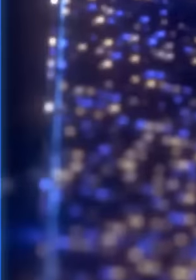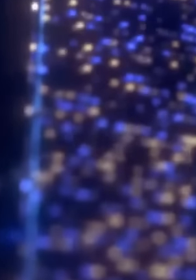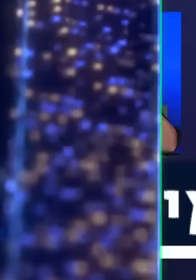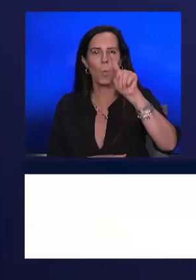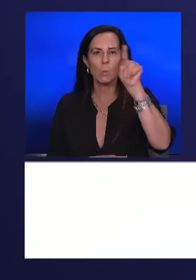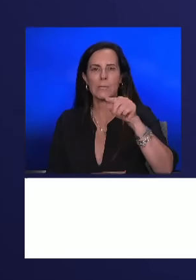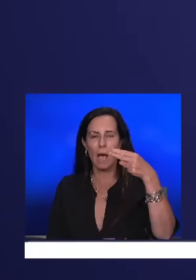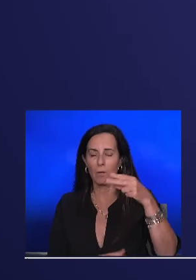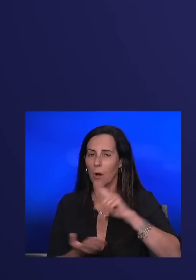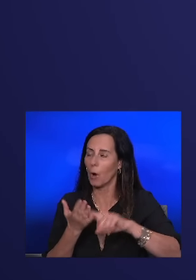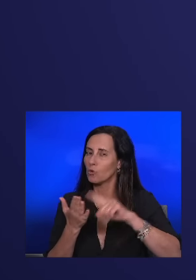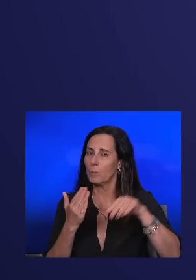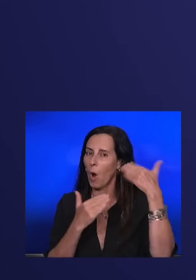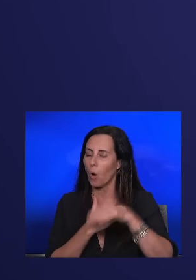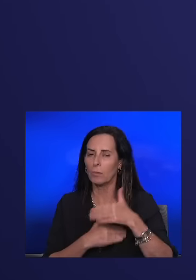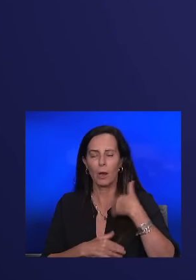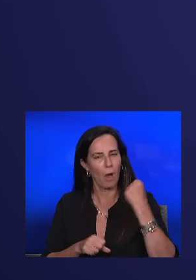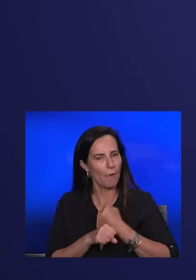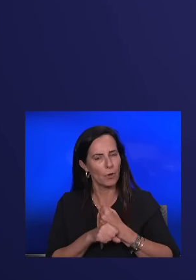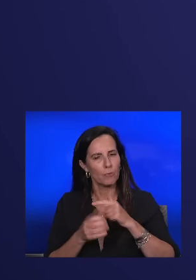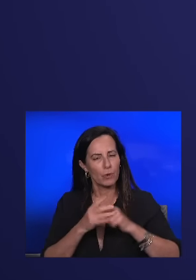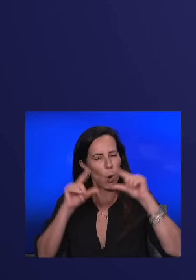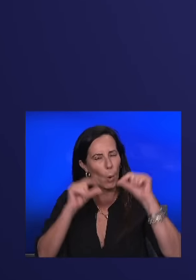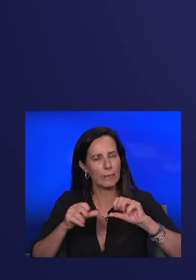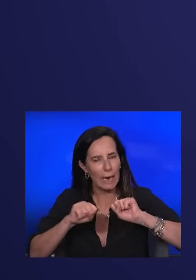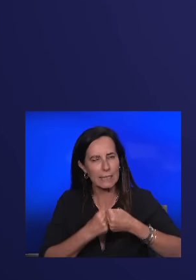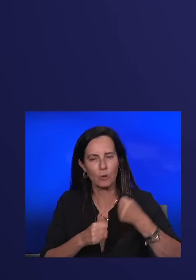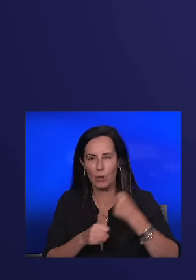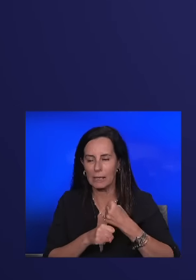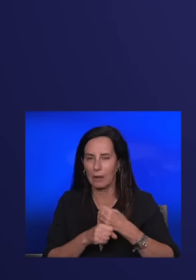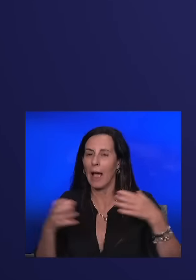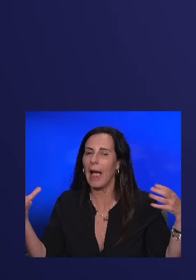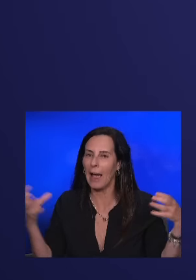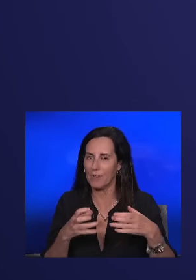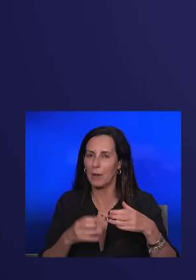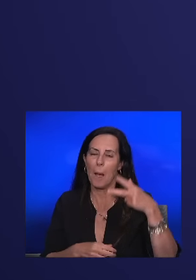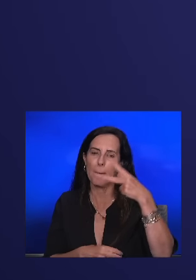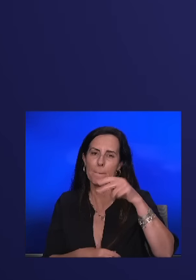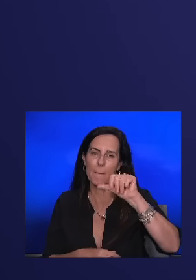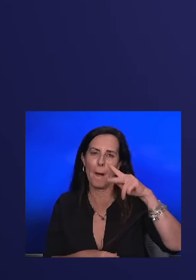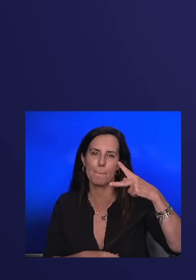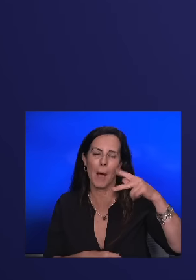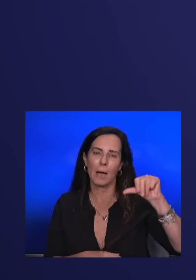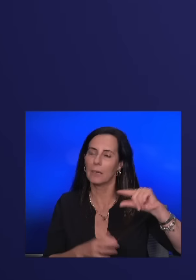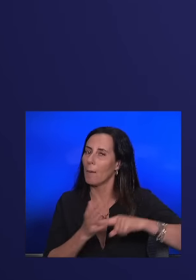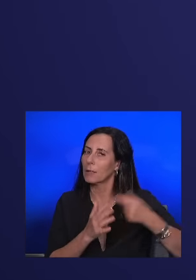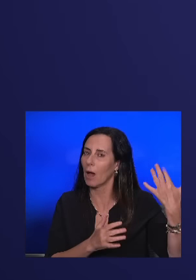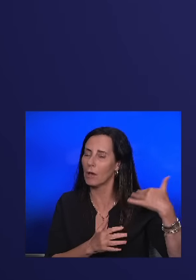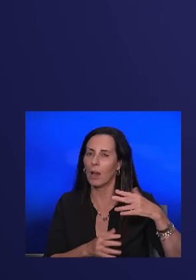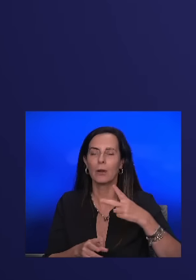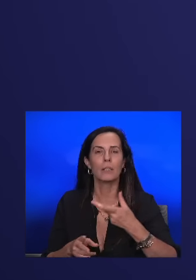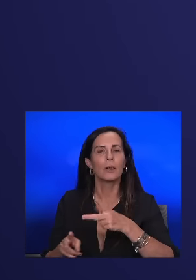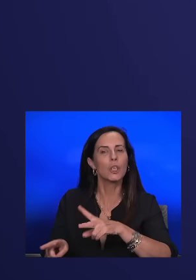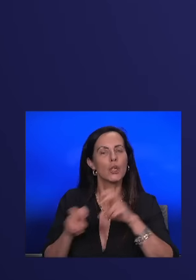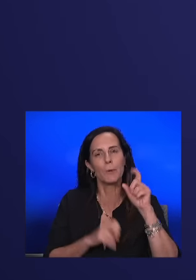אומרים, בחודשים האחרונים אנו עמלים כדי למזער את הנזקים שגרמה לנו וללקוחותינו חברת פאפה דיגיטל, שכל מטרתה הייתה להשתמש